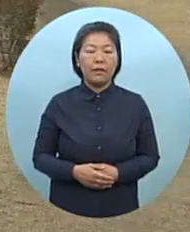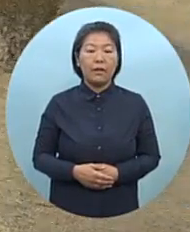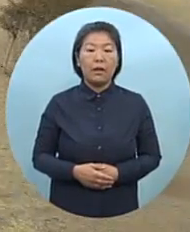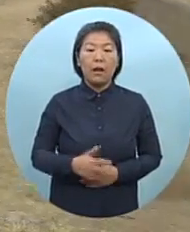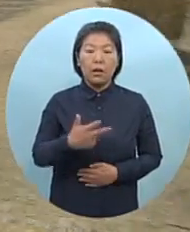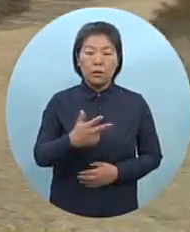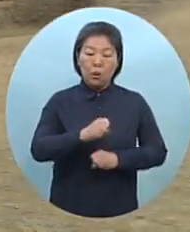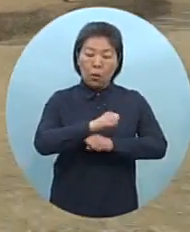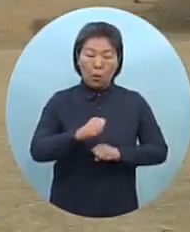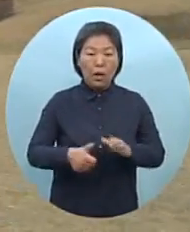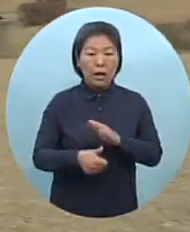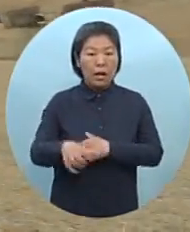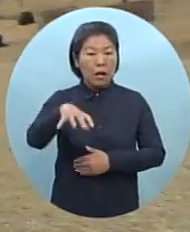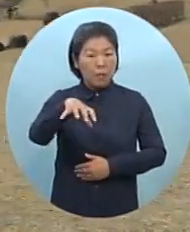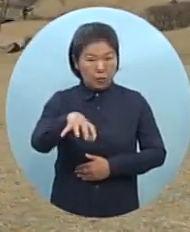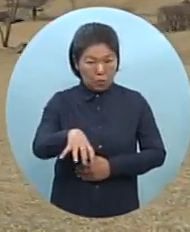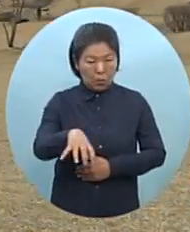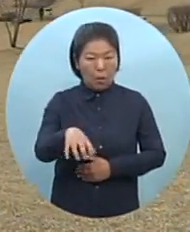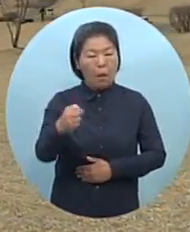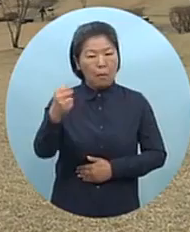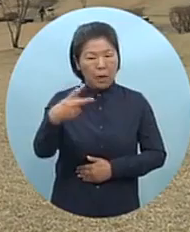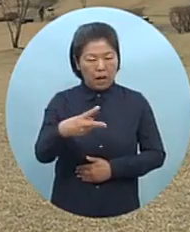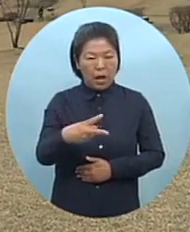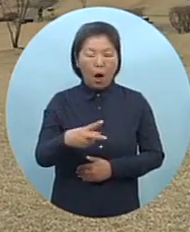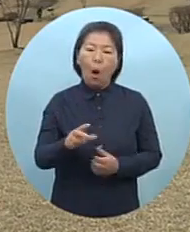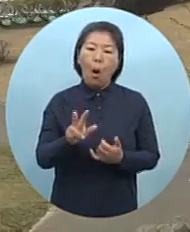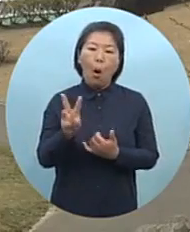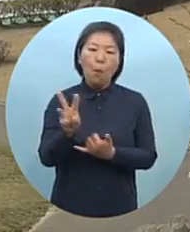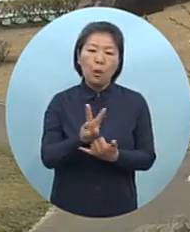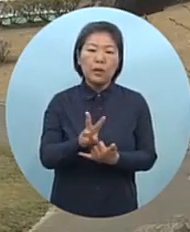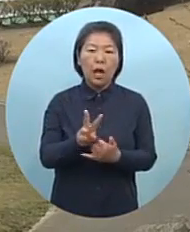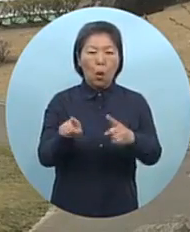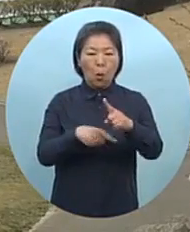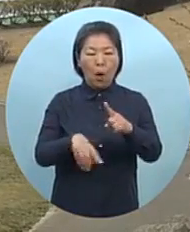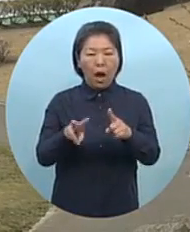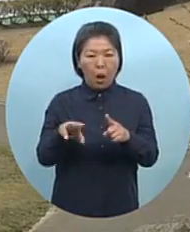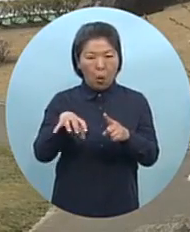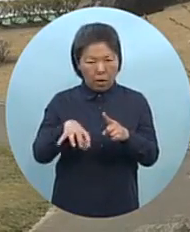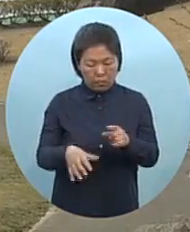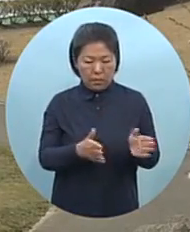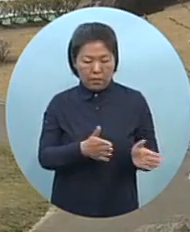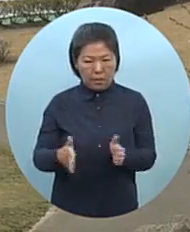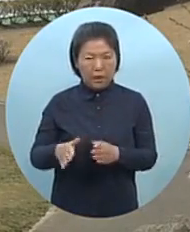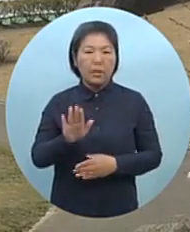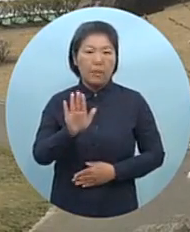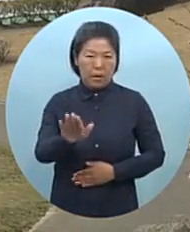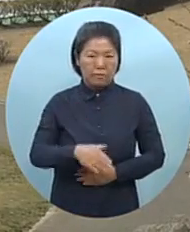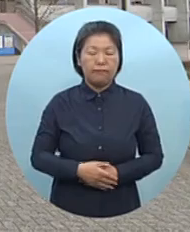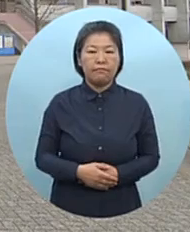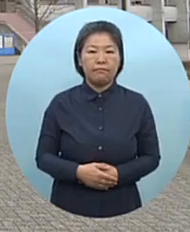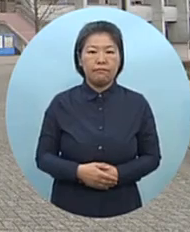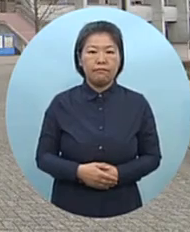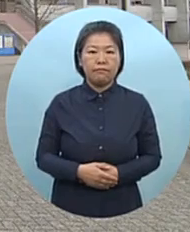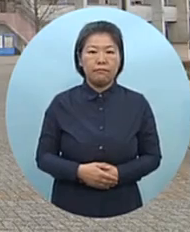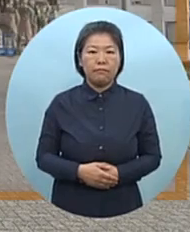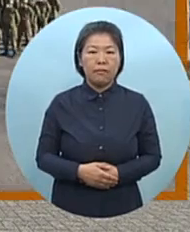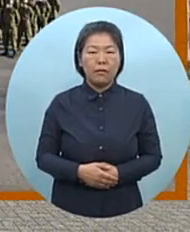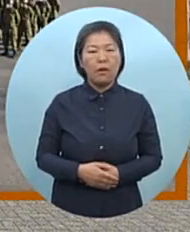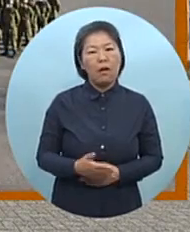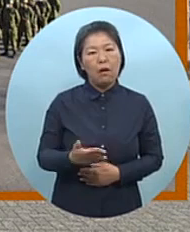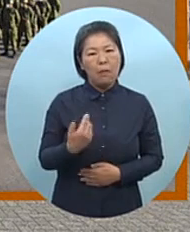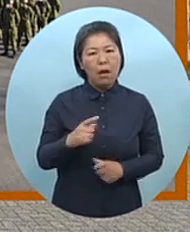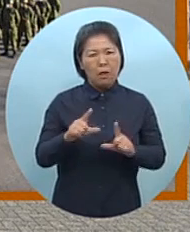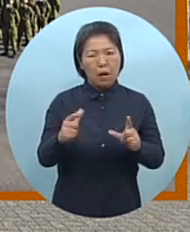です避難場所としてづけ防災公園としての整備も行われています